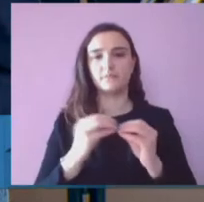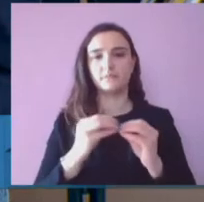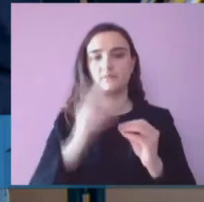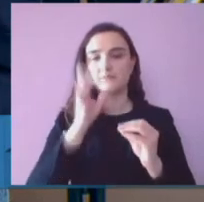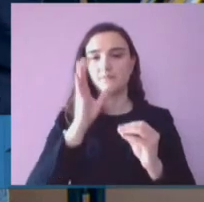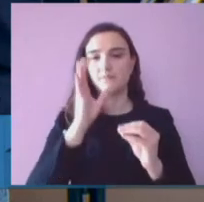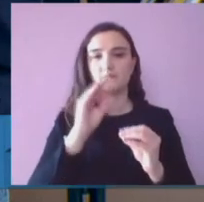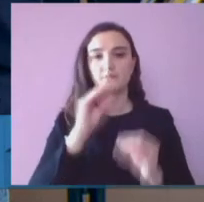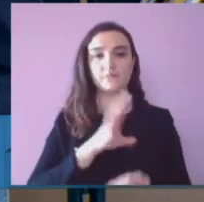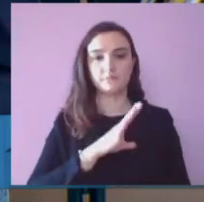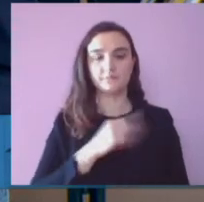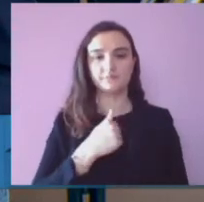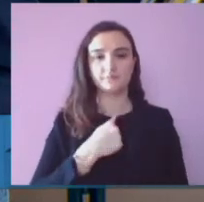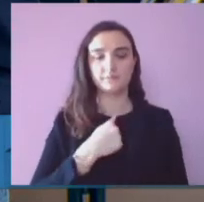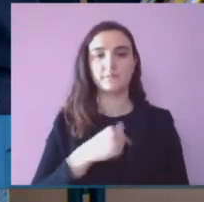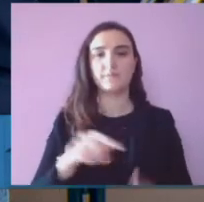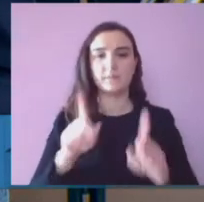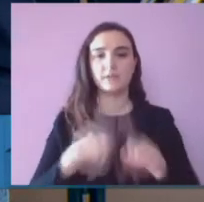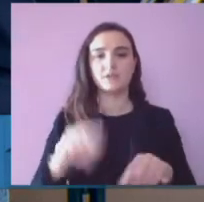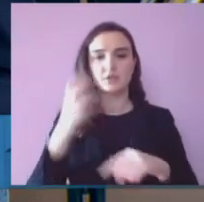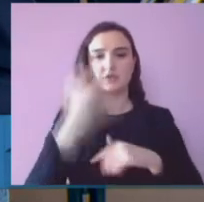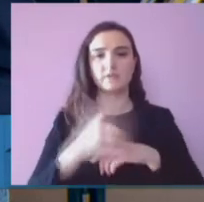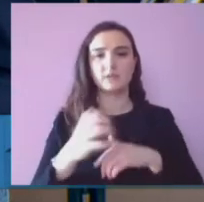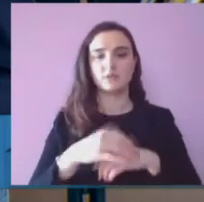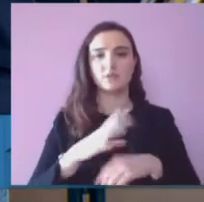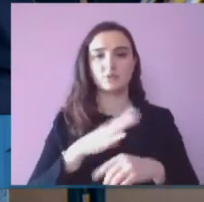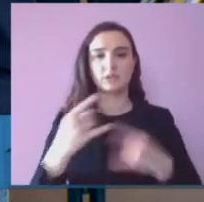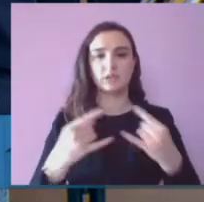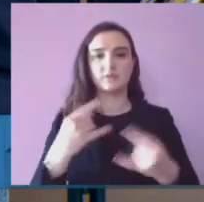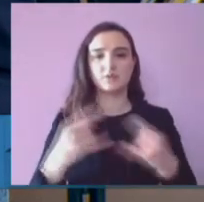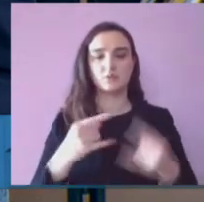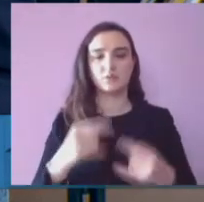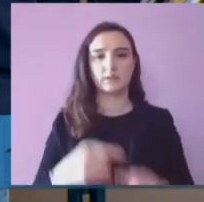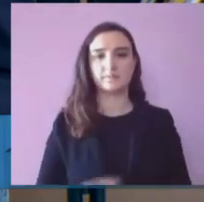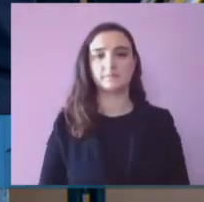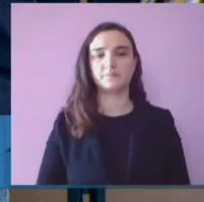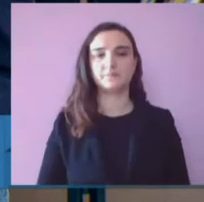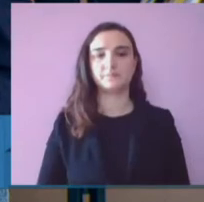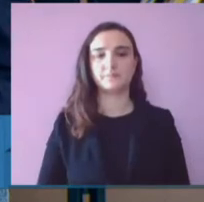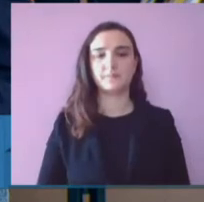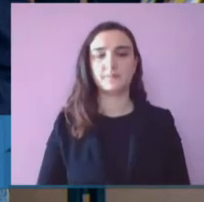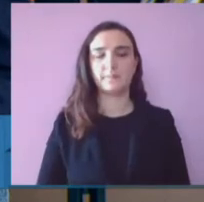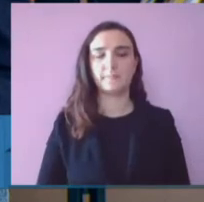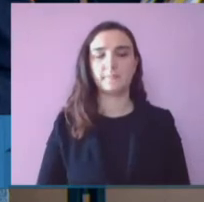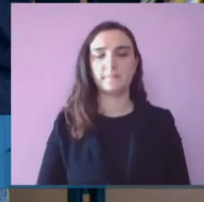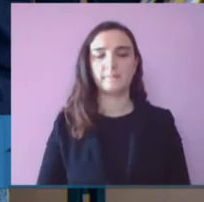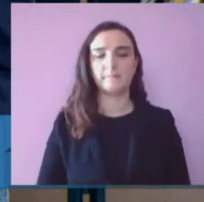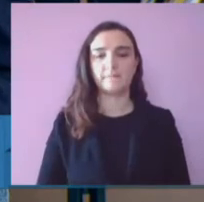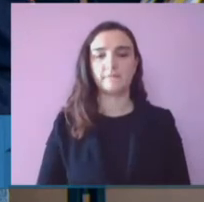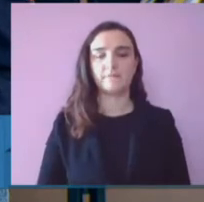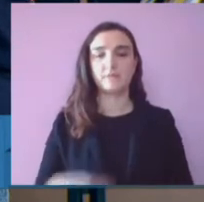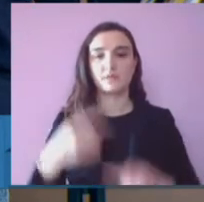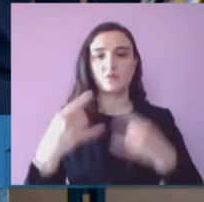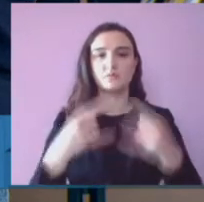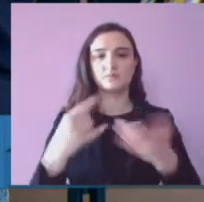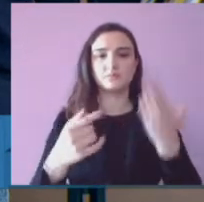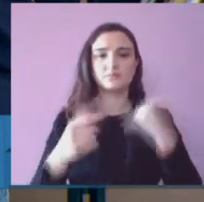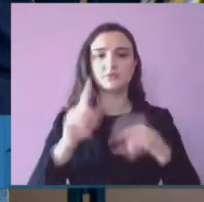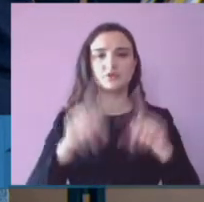ვიყავი, ასეთი შავი კატა იყო ტელევიზორი. ჯერ ერთი ტელევიზორი იშვიათი ხილი იყო, ბევრ ოჯახს არ